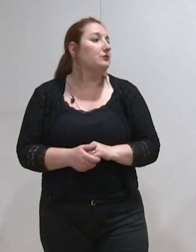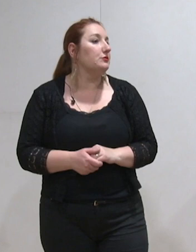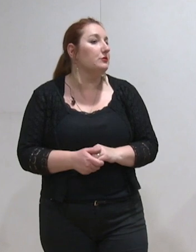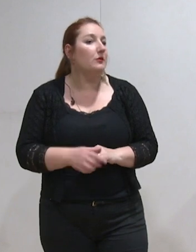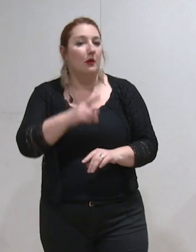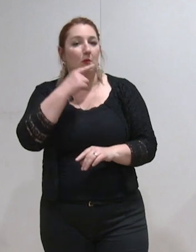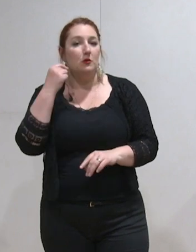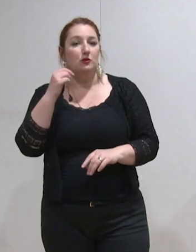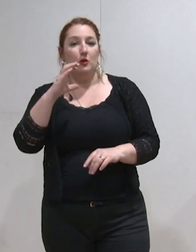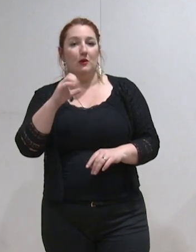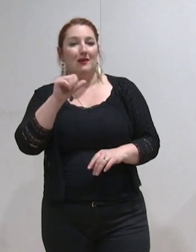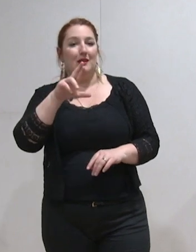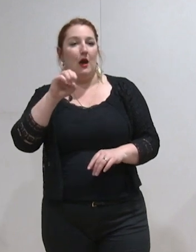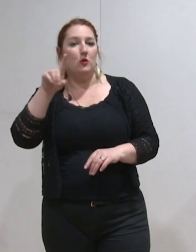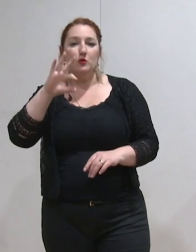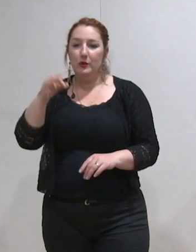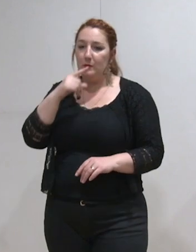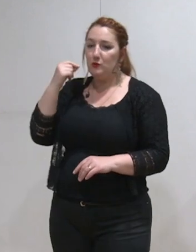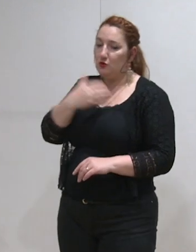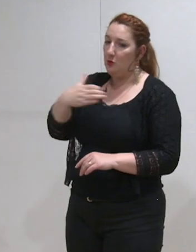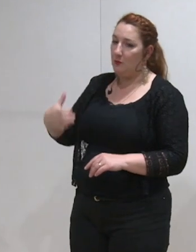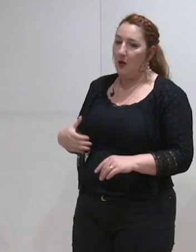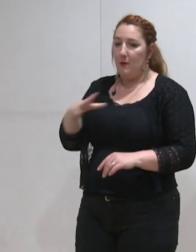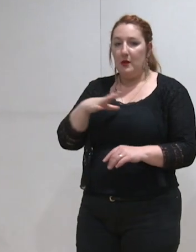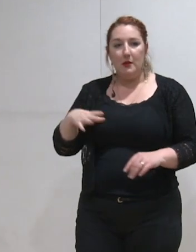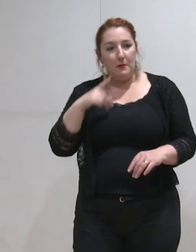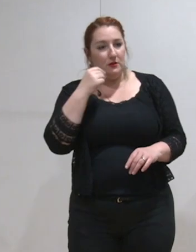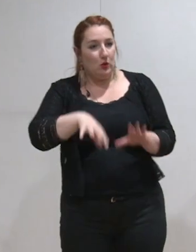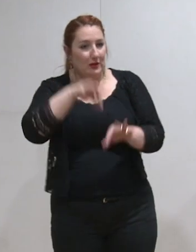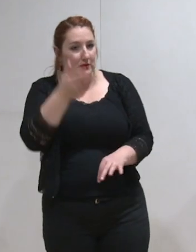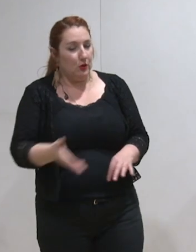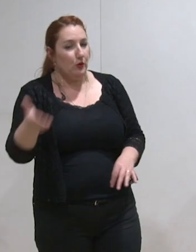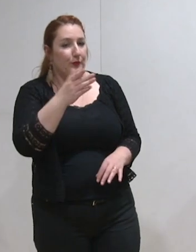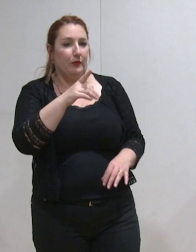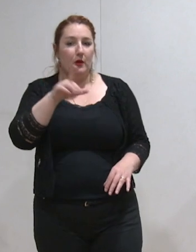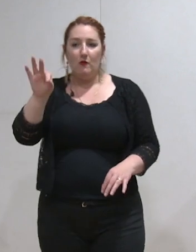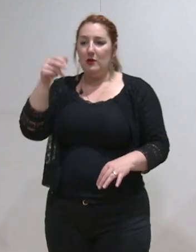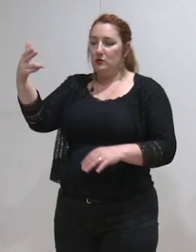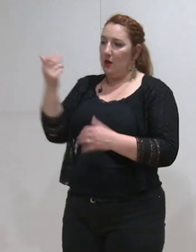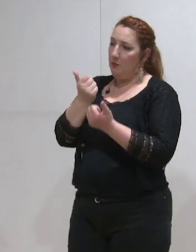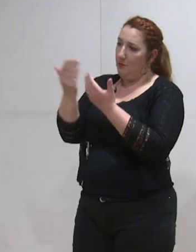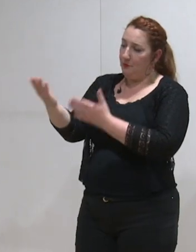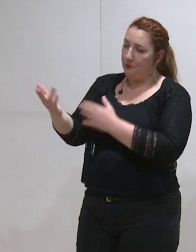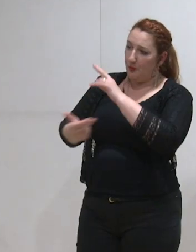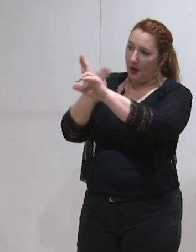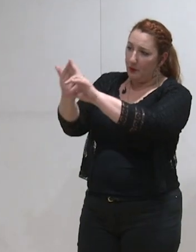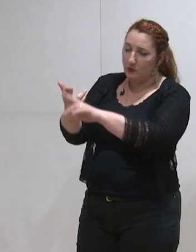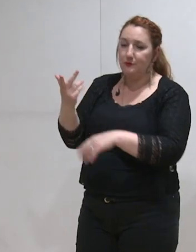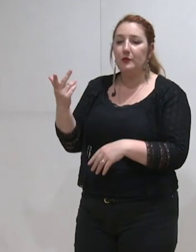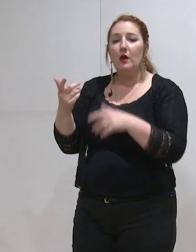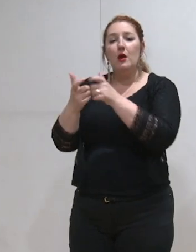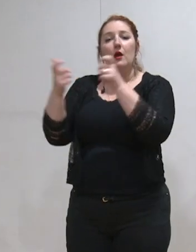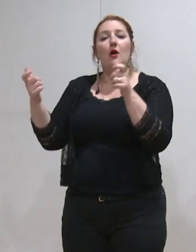monsieur carose oui monsieur le Maire Mesdames et Messieurs les élus pour répondre au Front national il y a un modèle de convention proposée par le contrôle de gestion